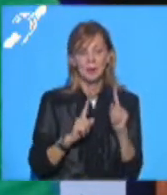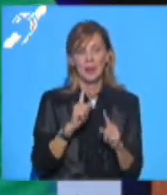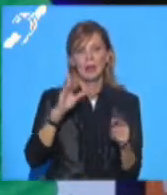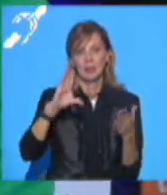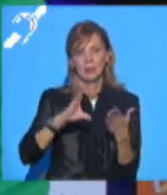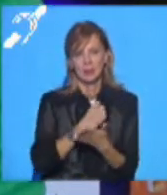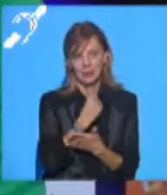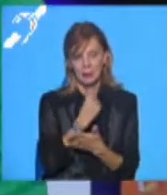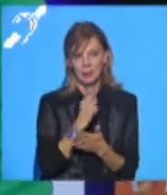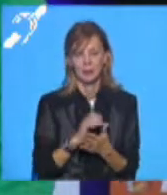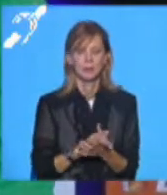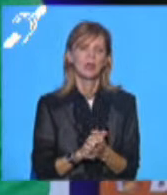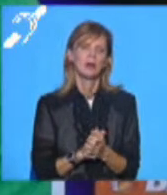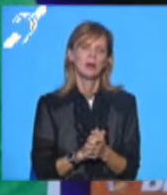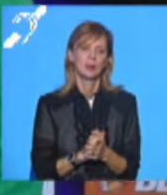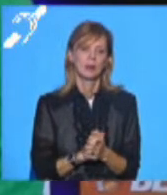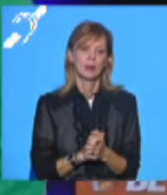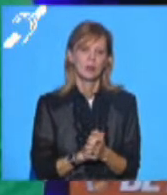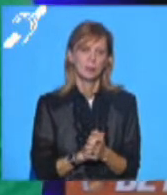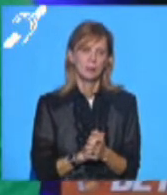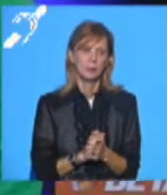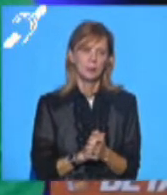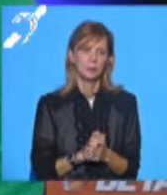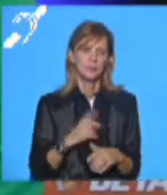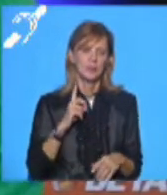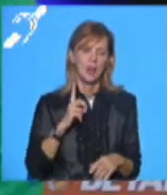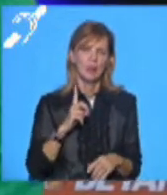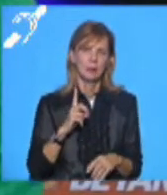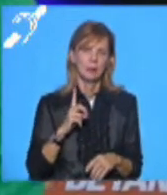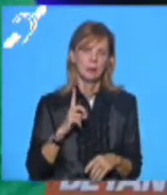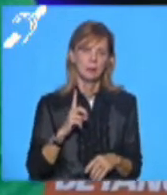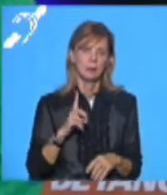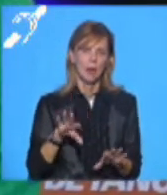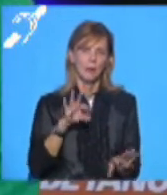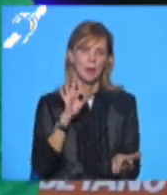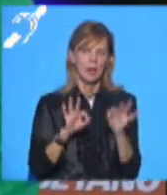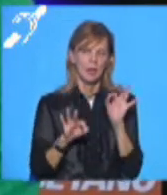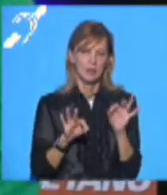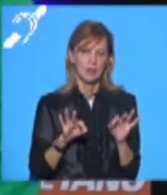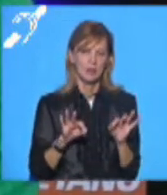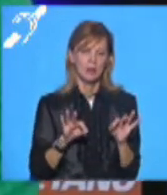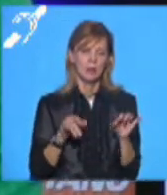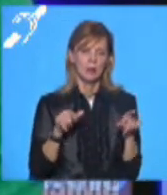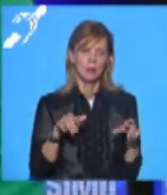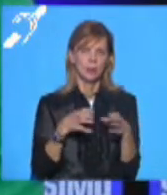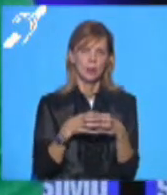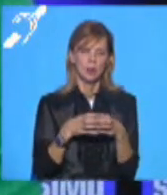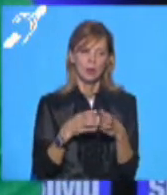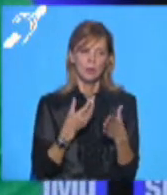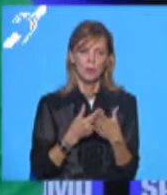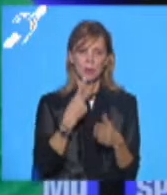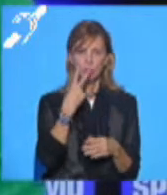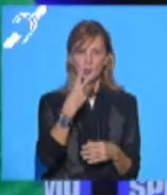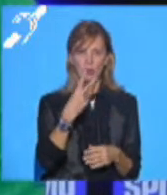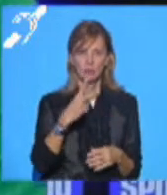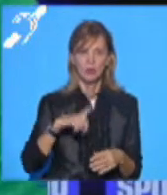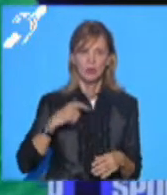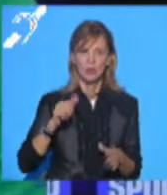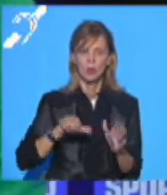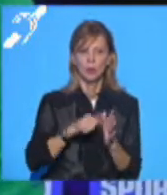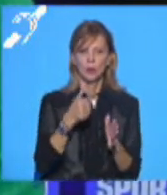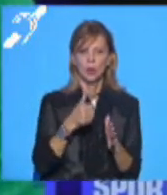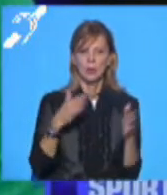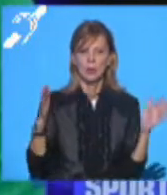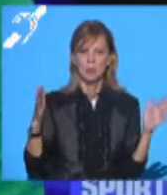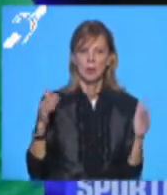se poate să câștigăm, dar am ales echipa că văd că sunt șanse